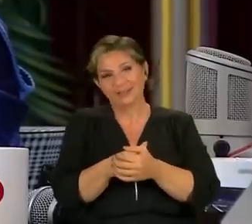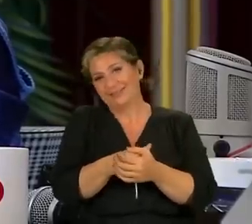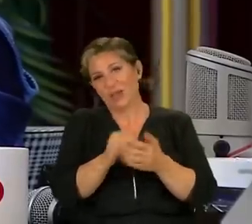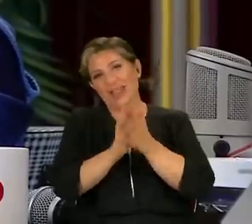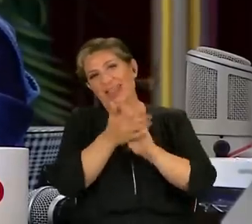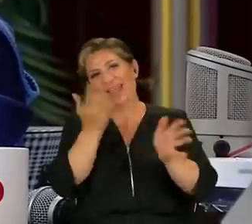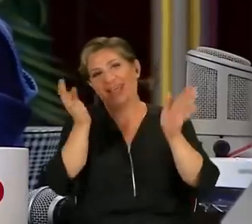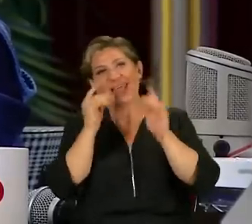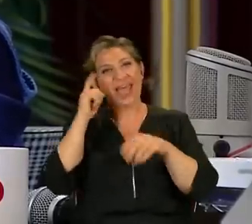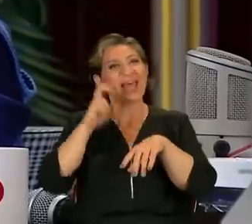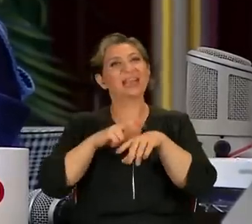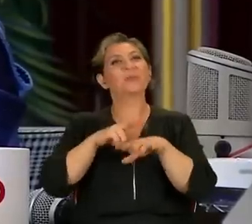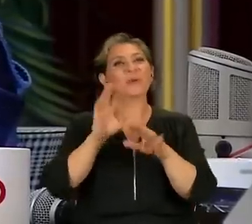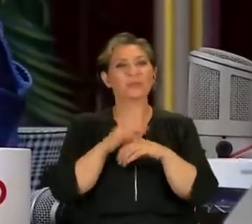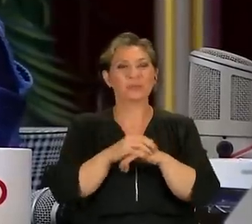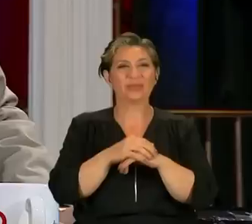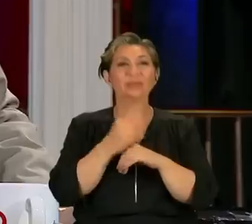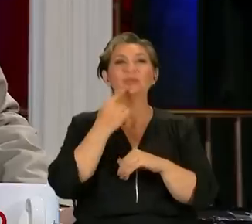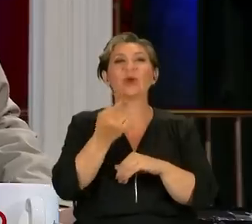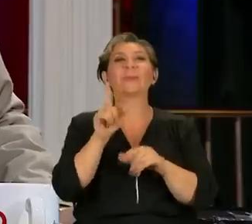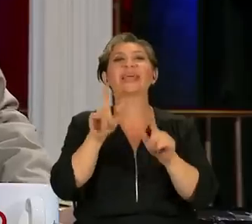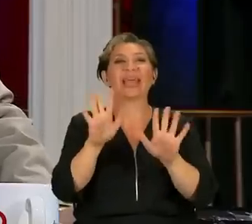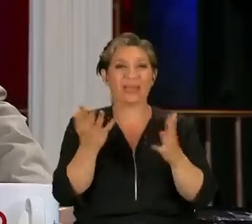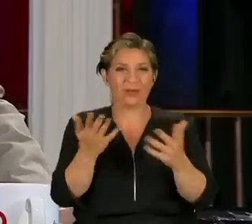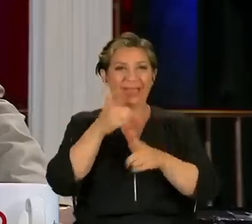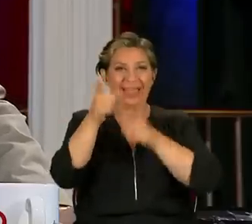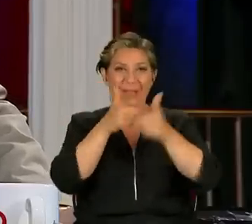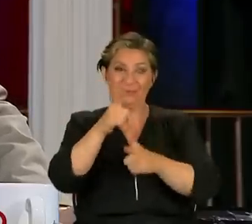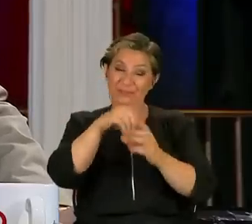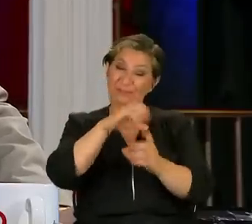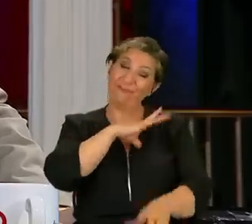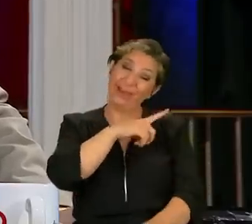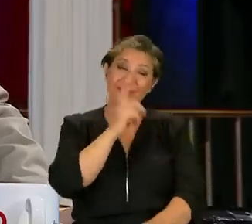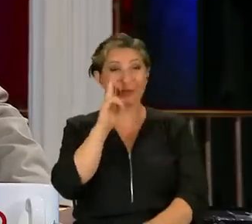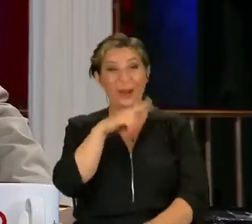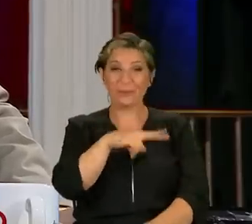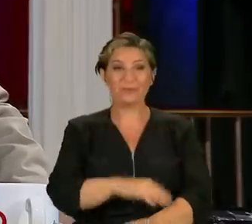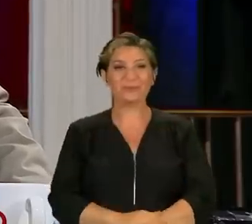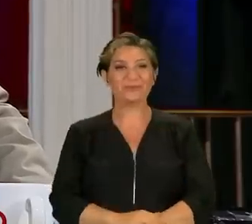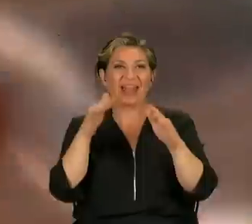O kadar. Yani gerisini zaten evet. Söylemeye gerek yok. Klipte var zaten. Görelim.